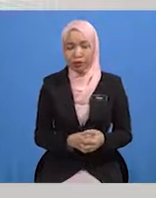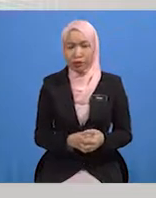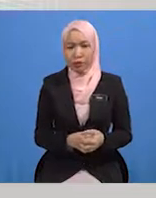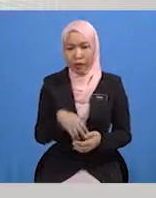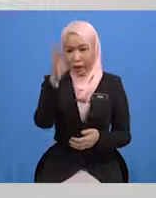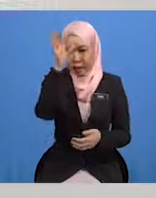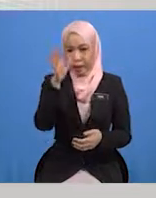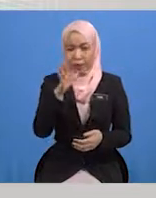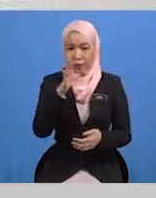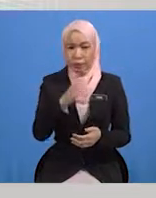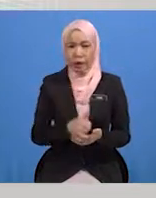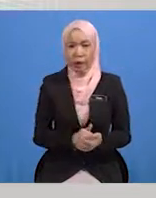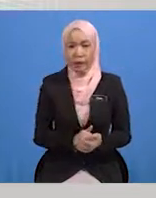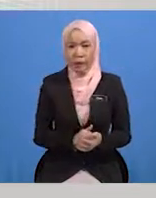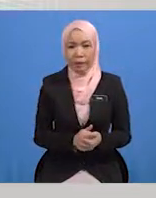mana tidak.